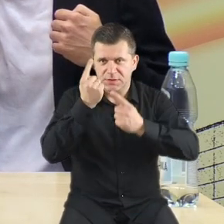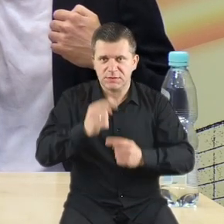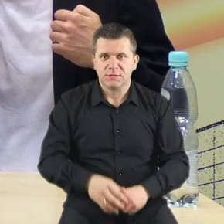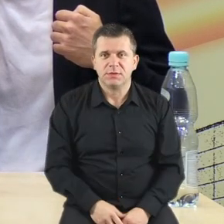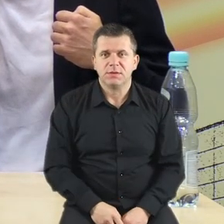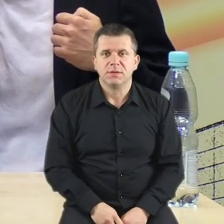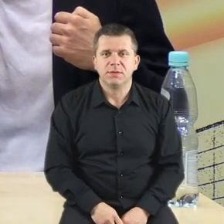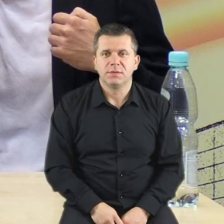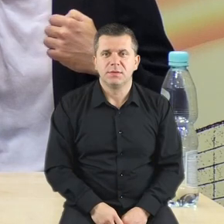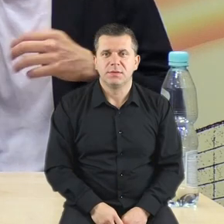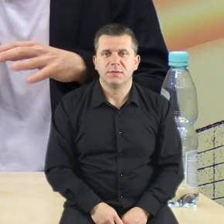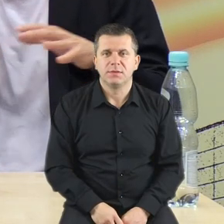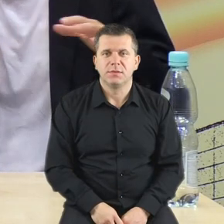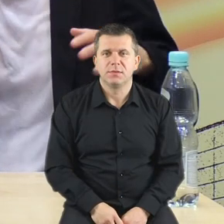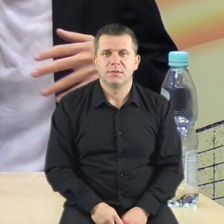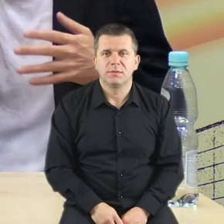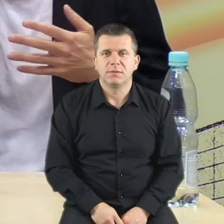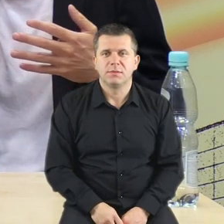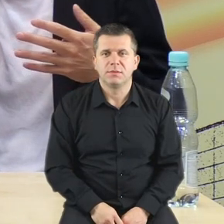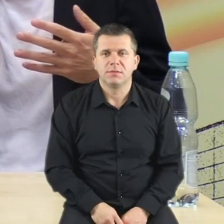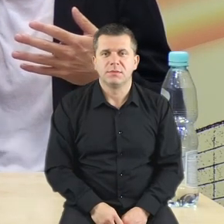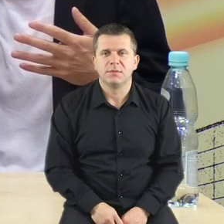tak jak, że gdzieś